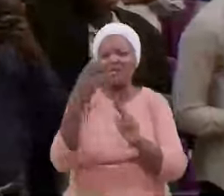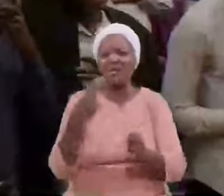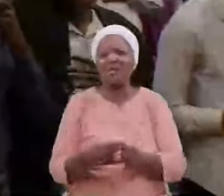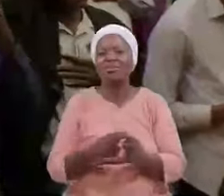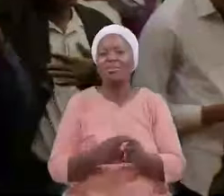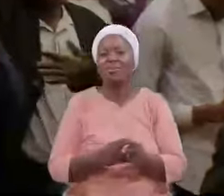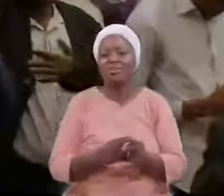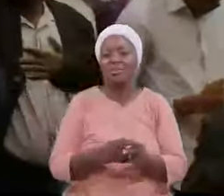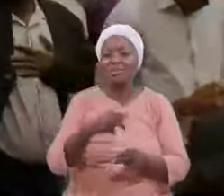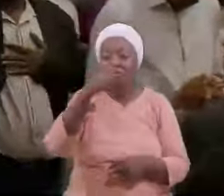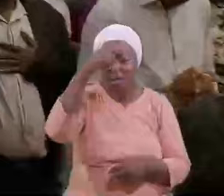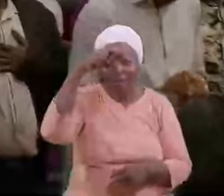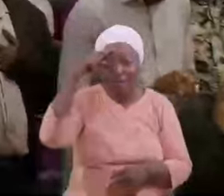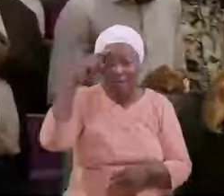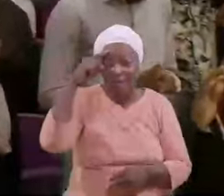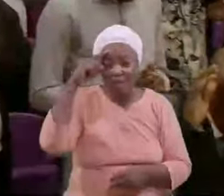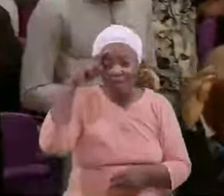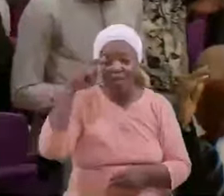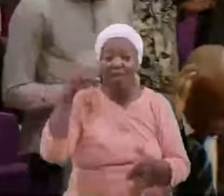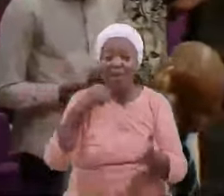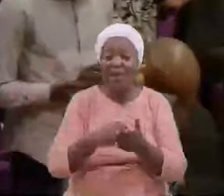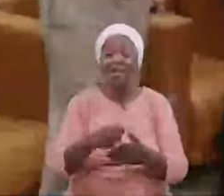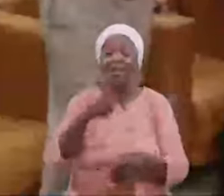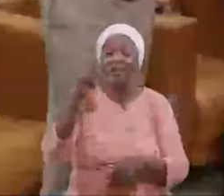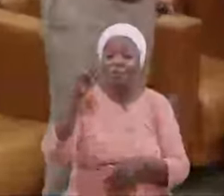que ce doit arriver.